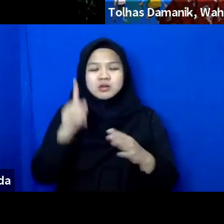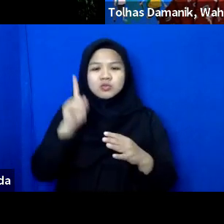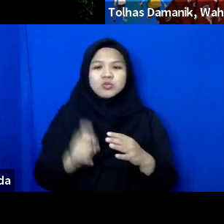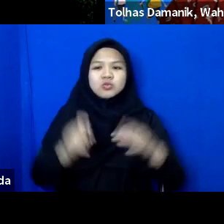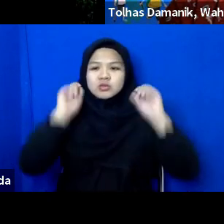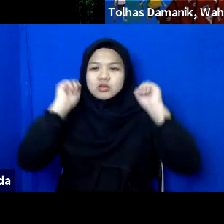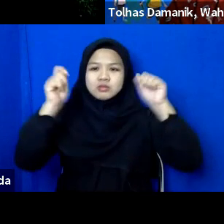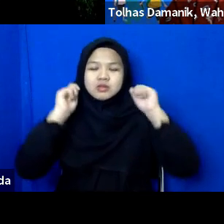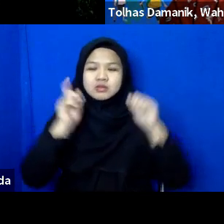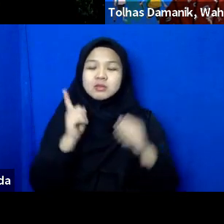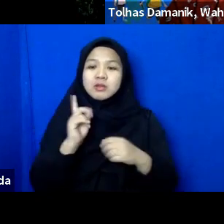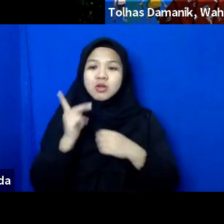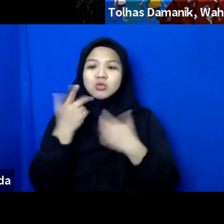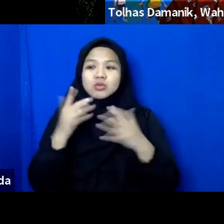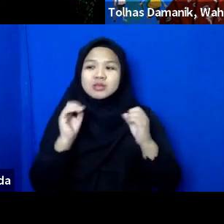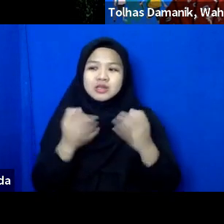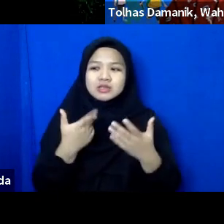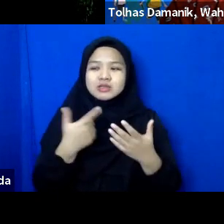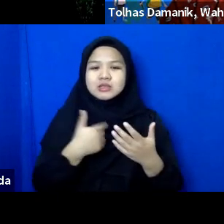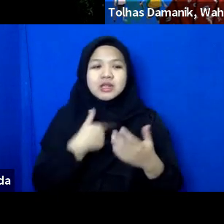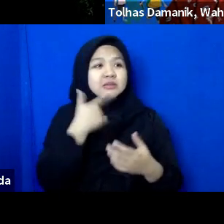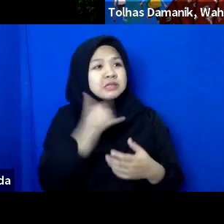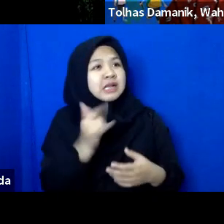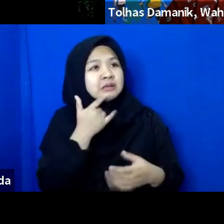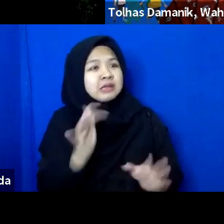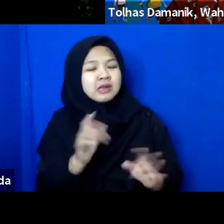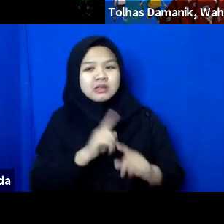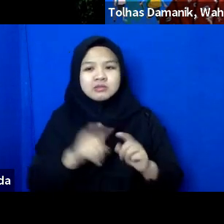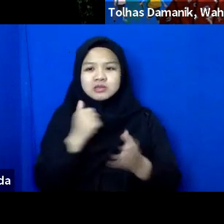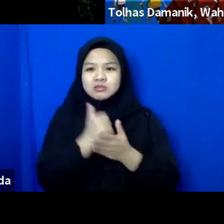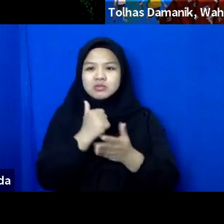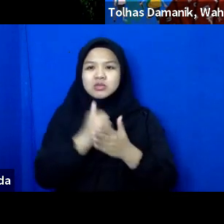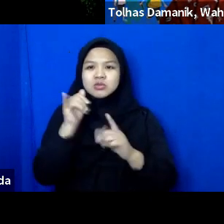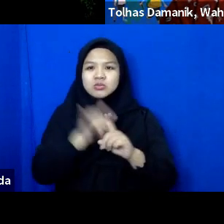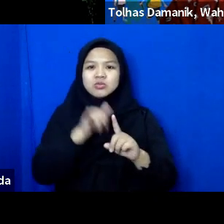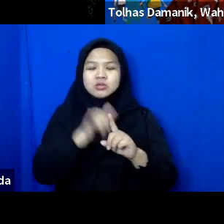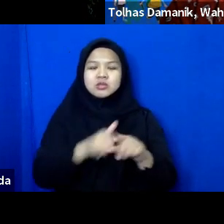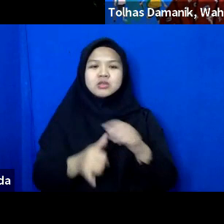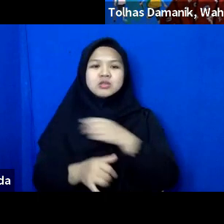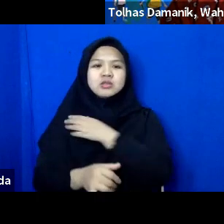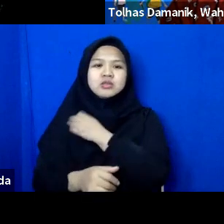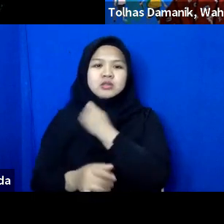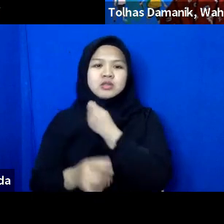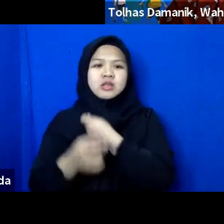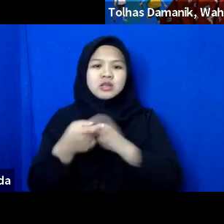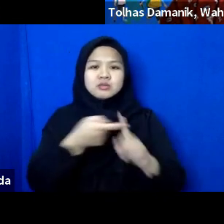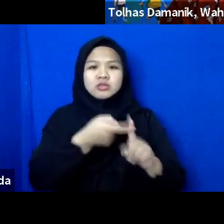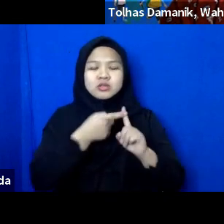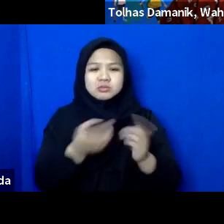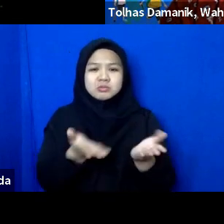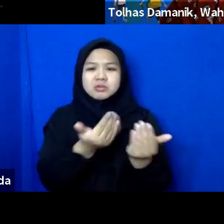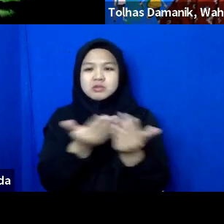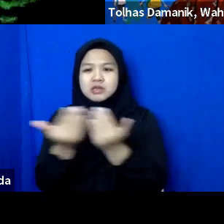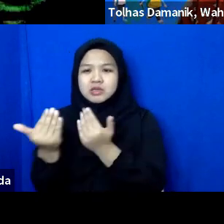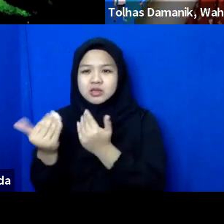dikampanyekan karena kalau sudah terjadi hanya bercanda itu bullying kemudian eksploitasi dan pemberdayaan juga